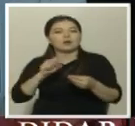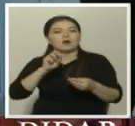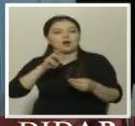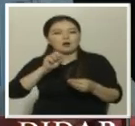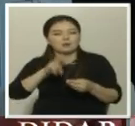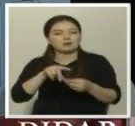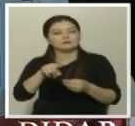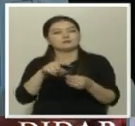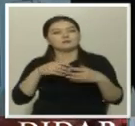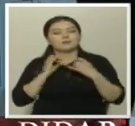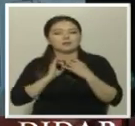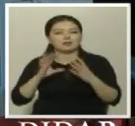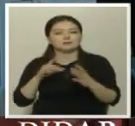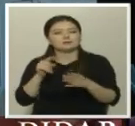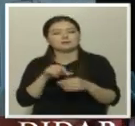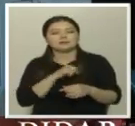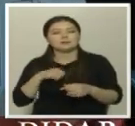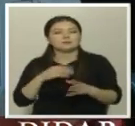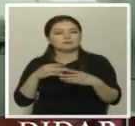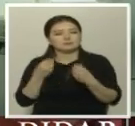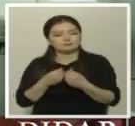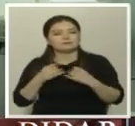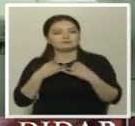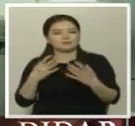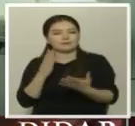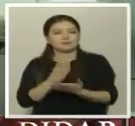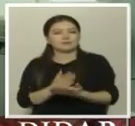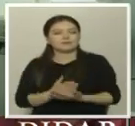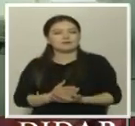назвали ребенка берег но на то есть и свои причины